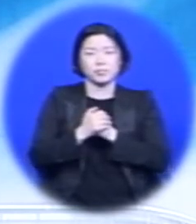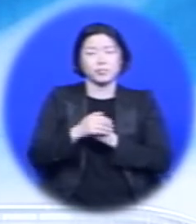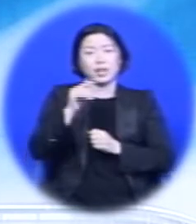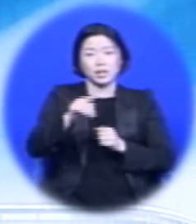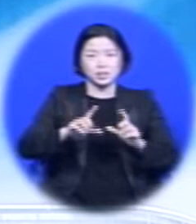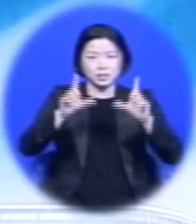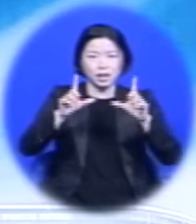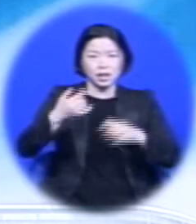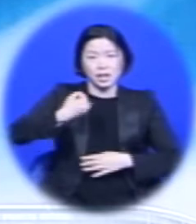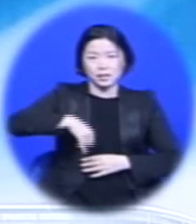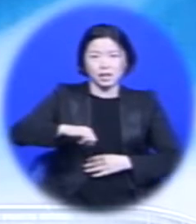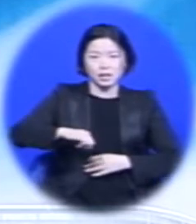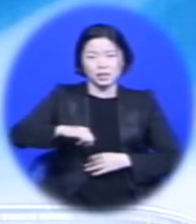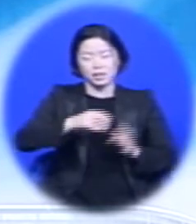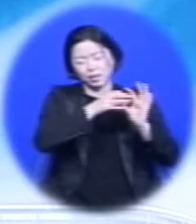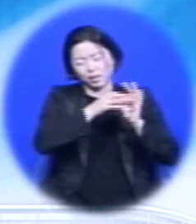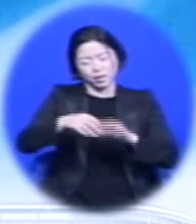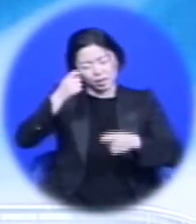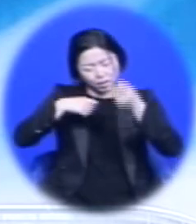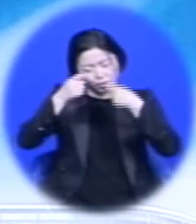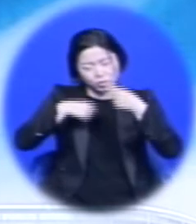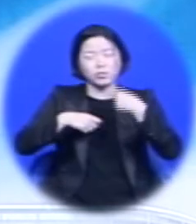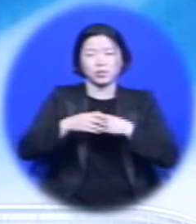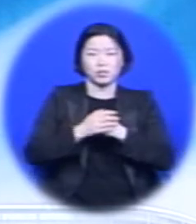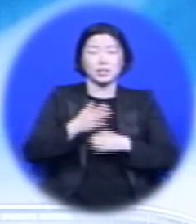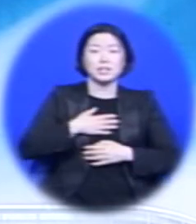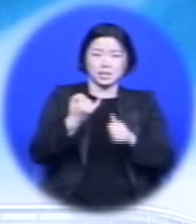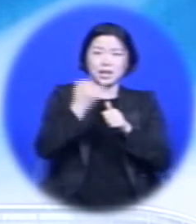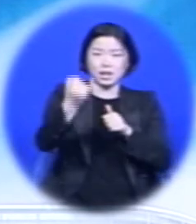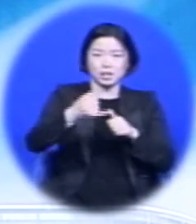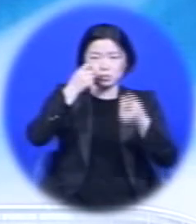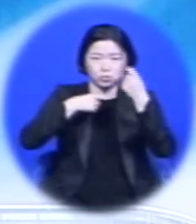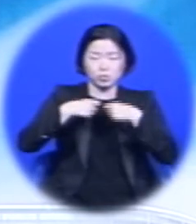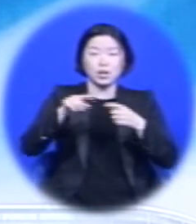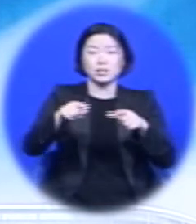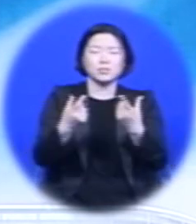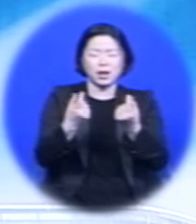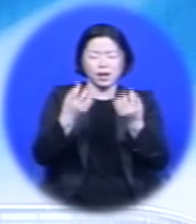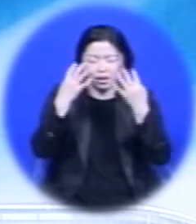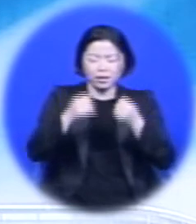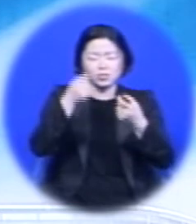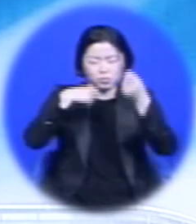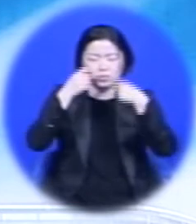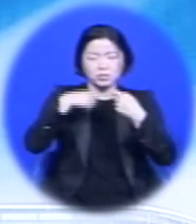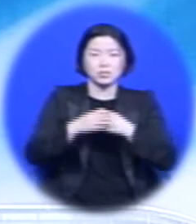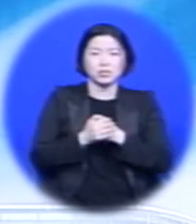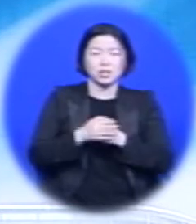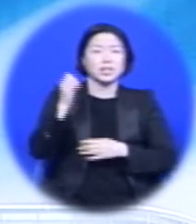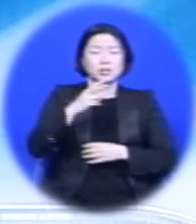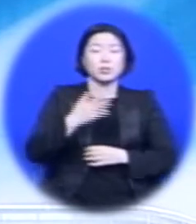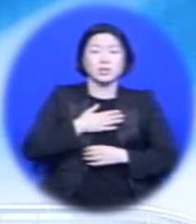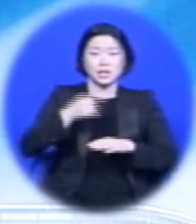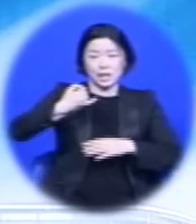그날 딸이 하염없이 울더래요. 제 아내도 울고 저희 딸도 그렇게 울었어요. 그리고 제